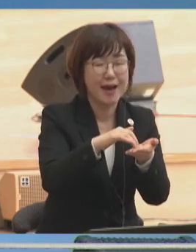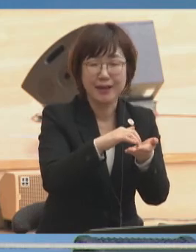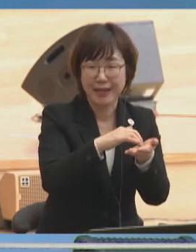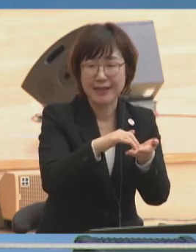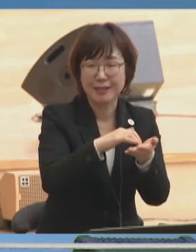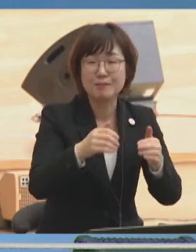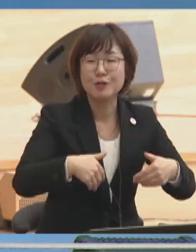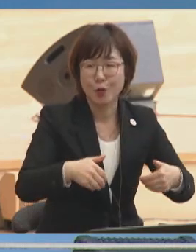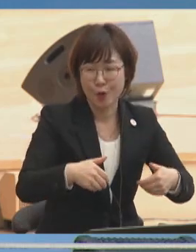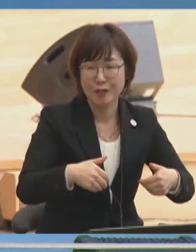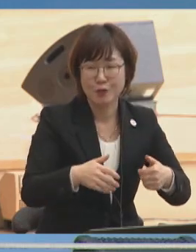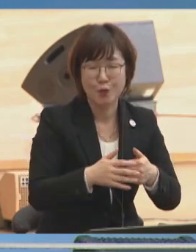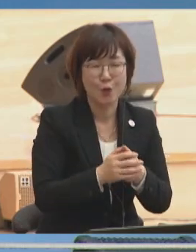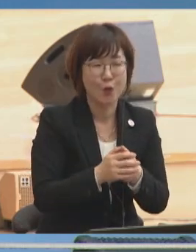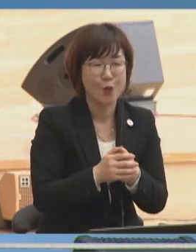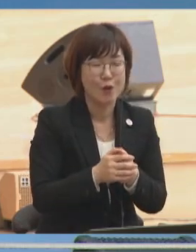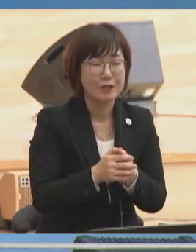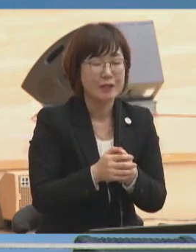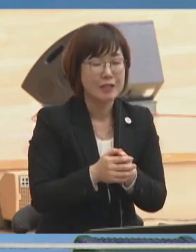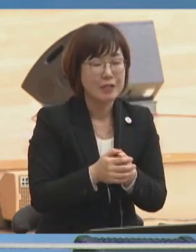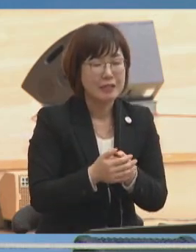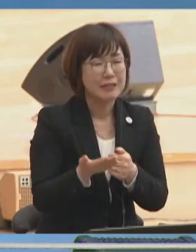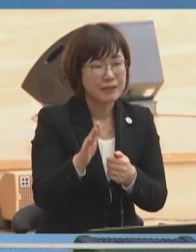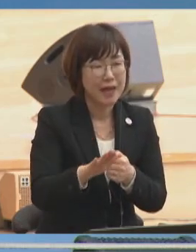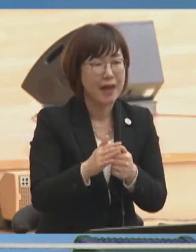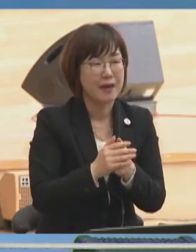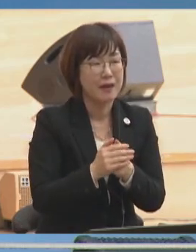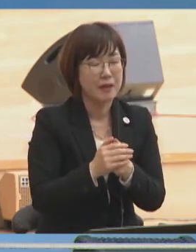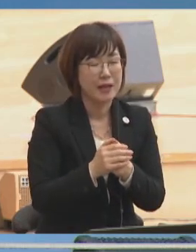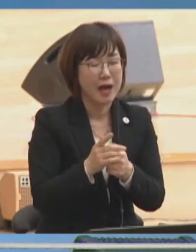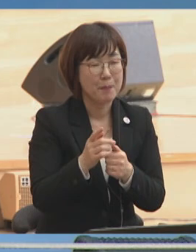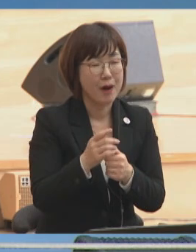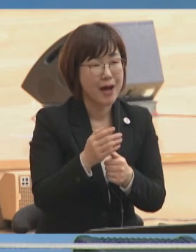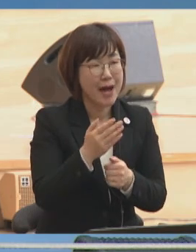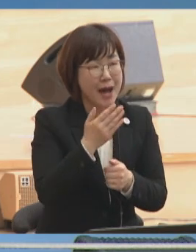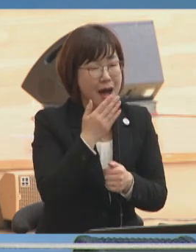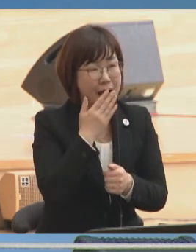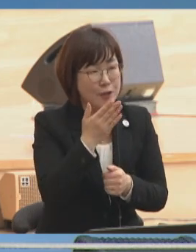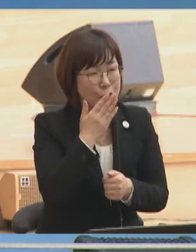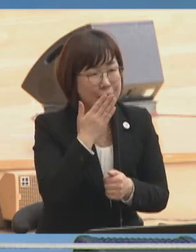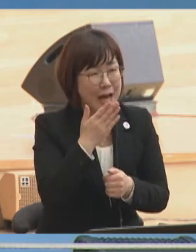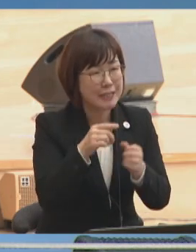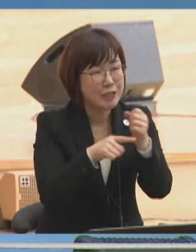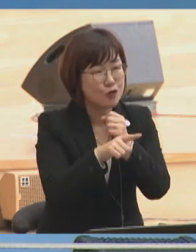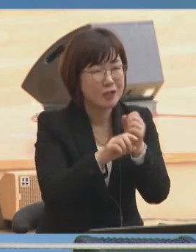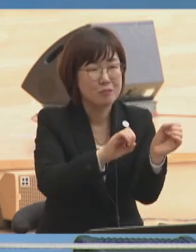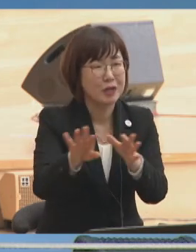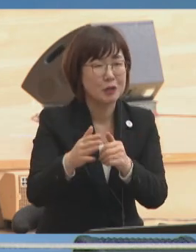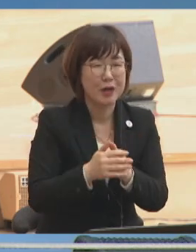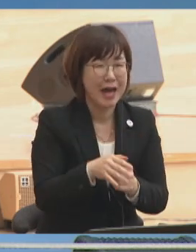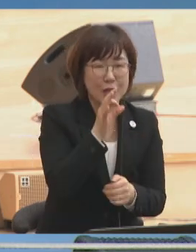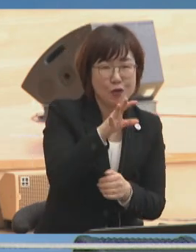계산이잖아요. 그래서 할 수 있는 이유보다 할 수 없는 이유가 그런 경우 더 많아요.